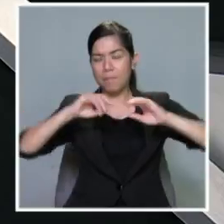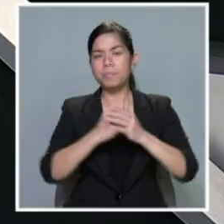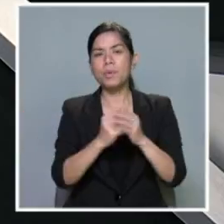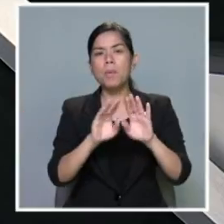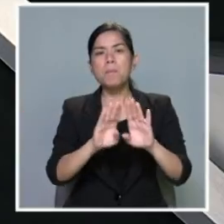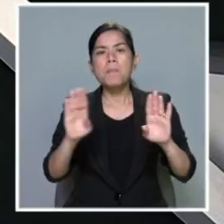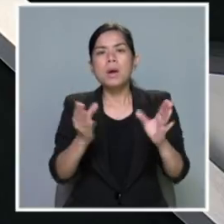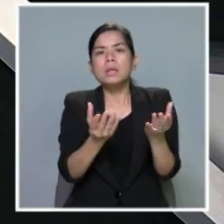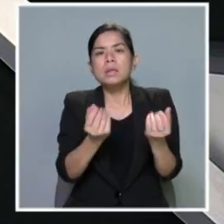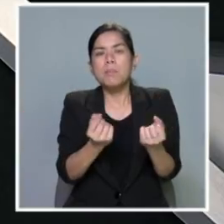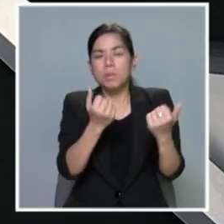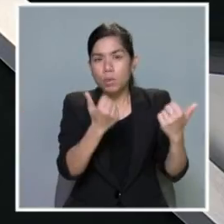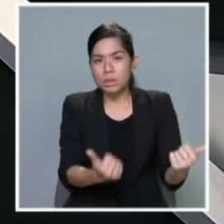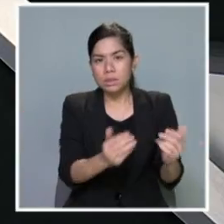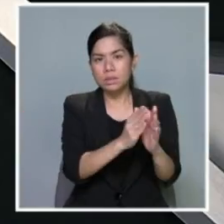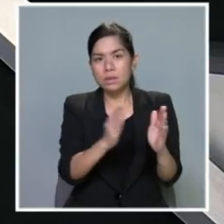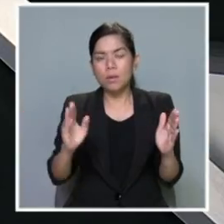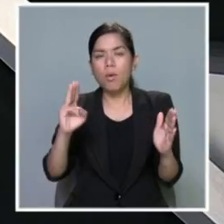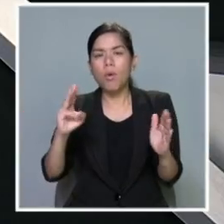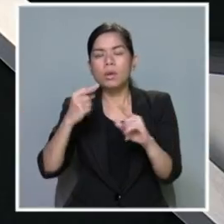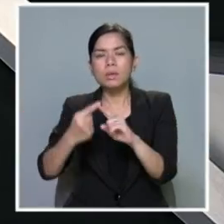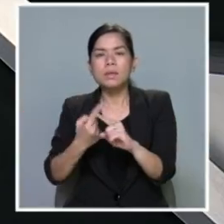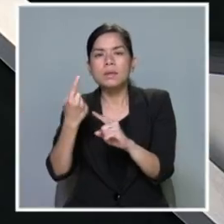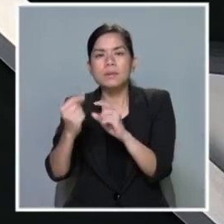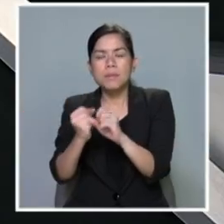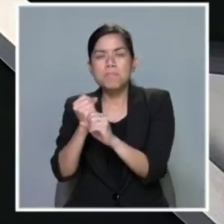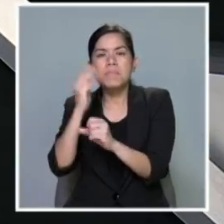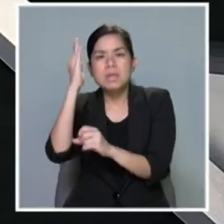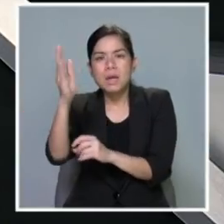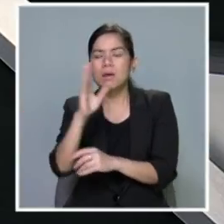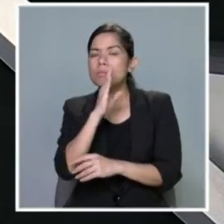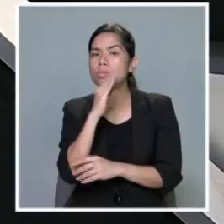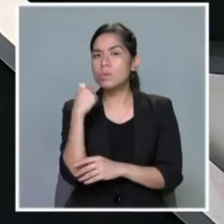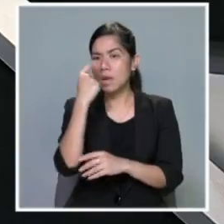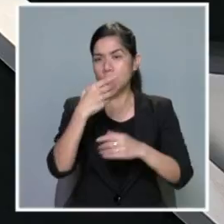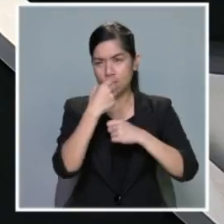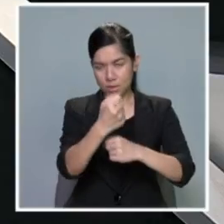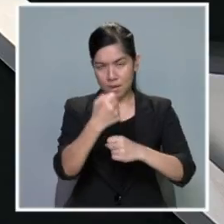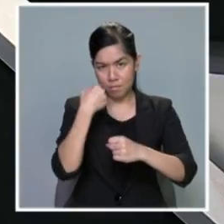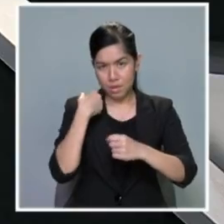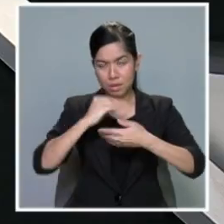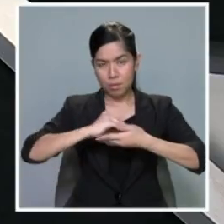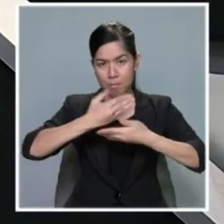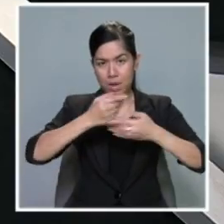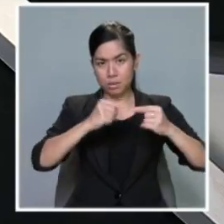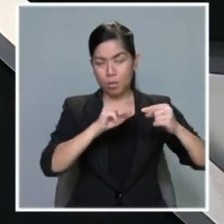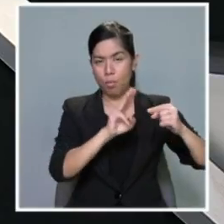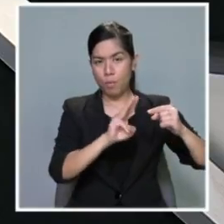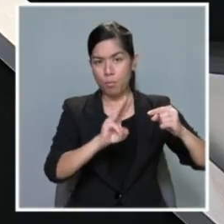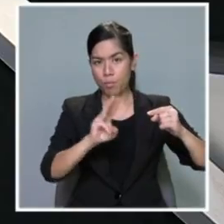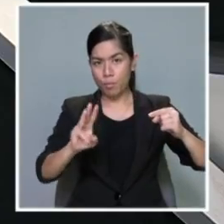งแต่วันนี้จนถึง6มกราคมปีหน้าสนใจดูรายละเอียดได้นะคะเข้าไปในเว็บไซต์